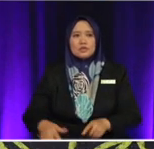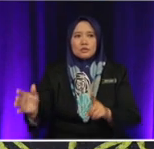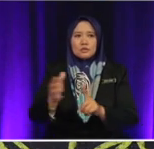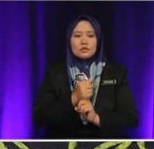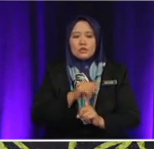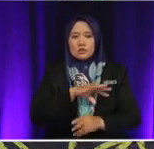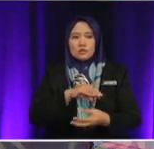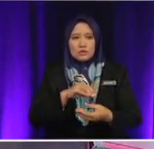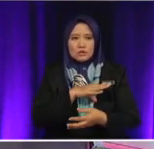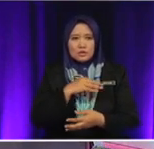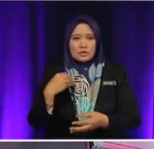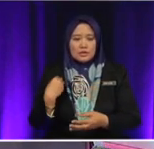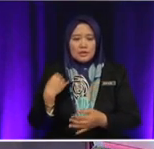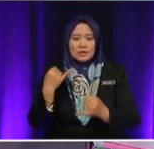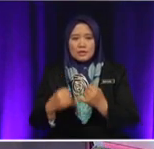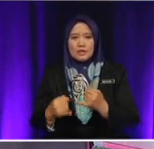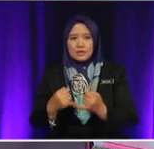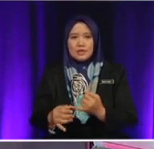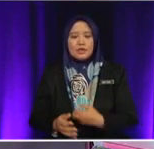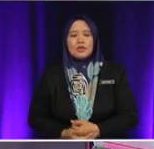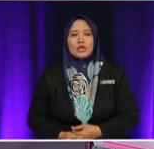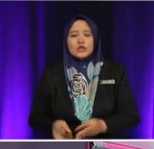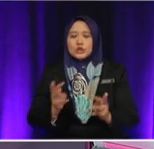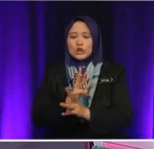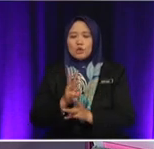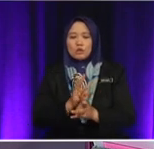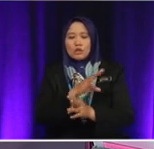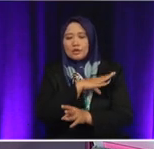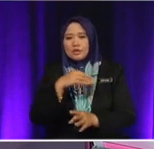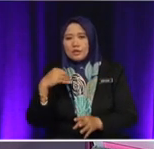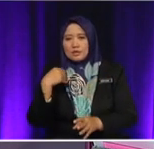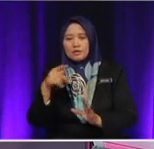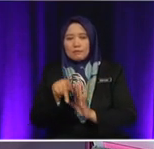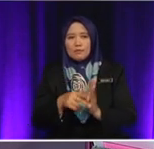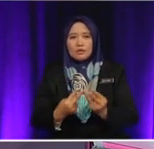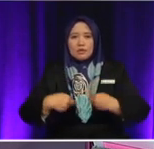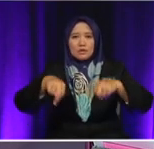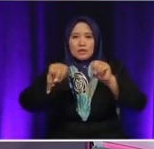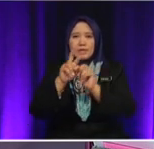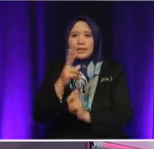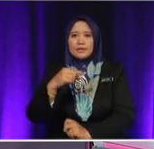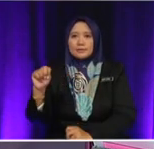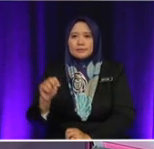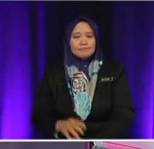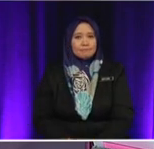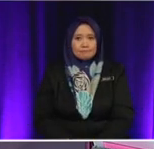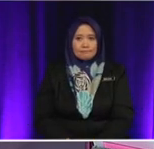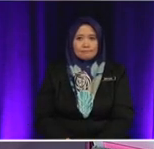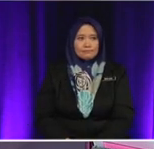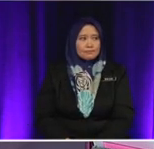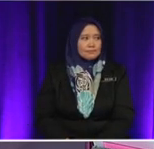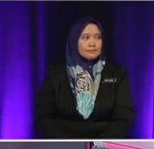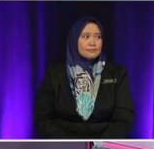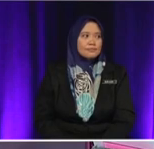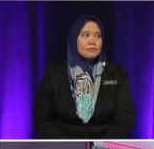7 markah. Ada 7 poin. Murid-murid kena ingat. Kita tunggu dahulu. Okey, cuba soalan nombor 2. Terangkan prinsip berunding dan